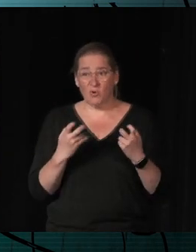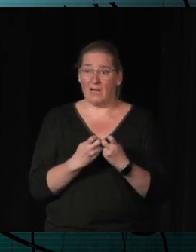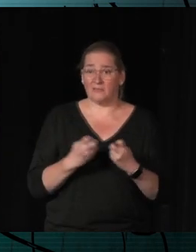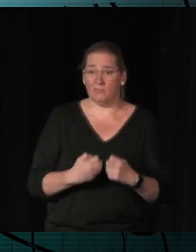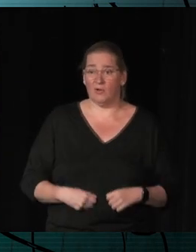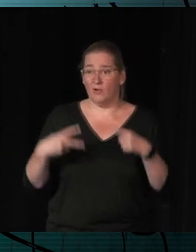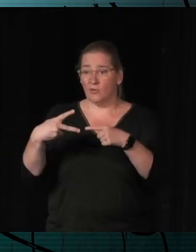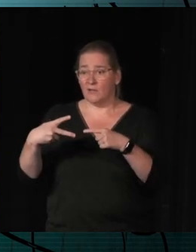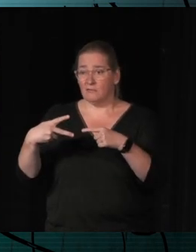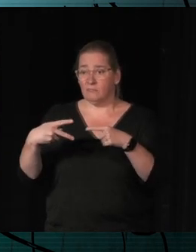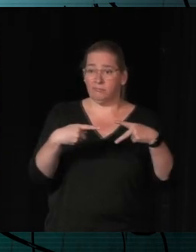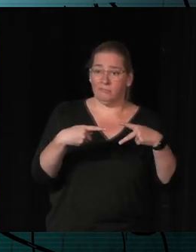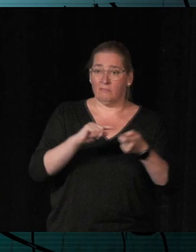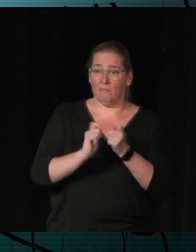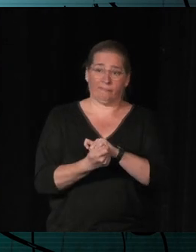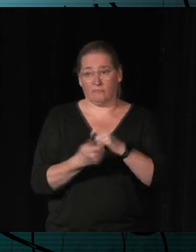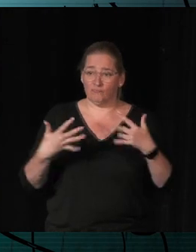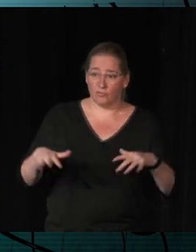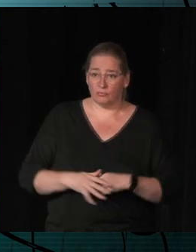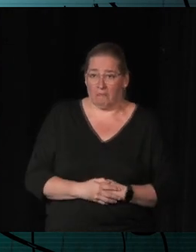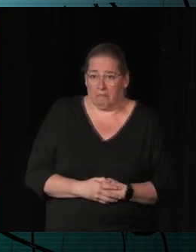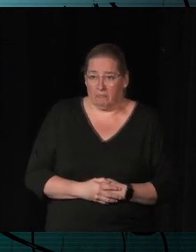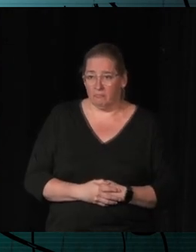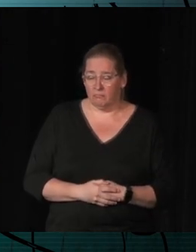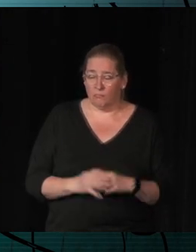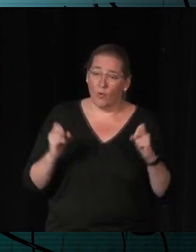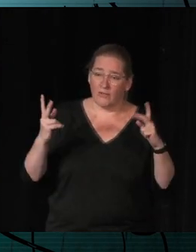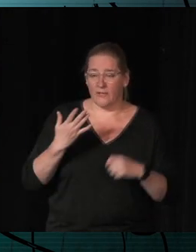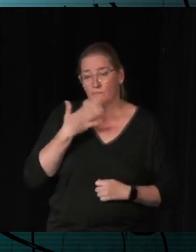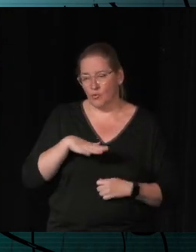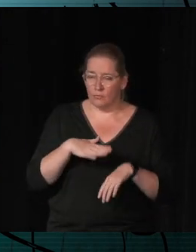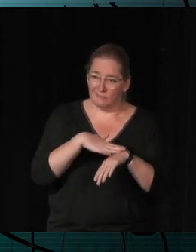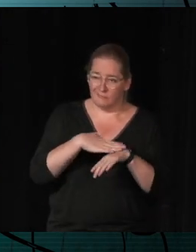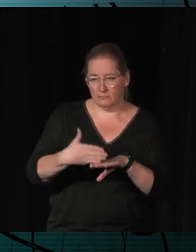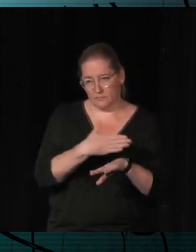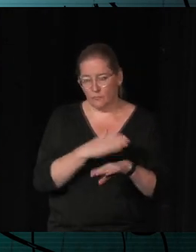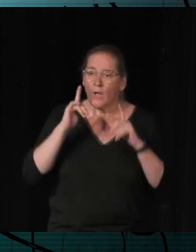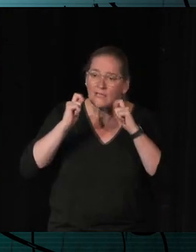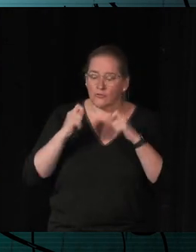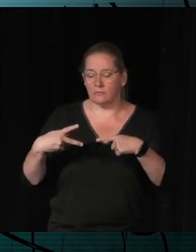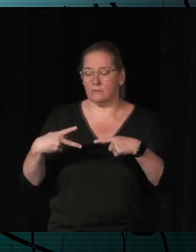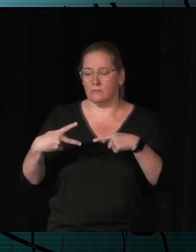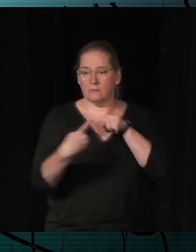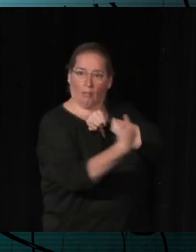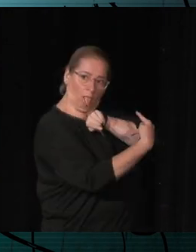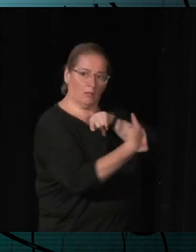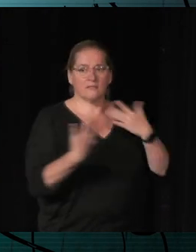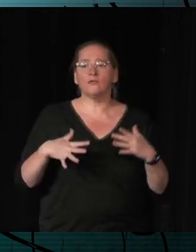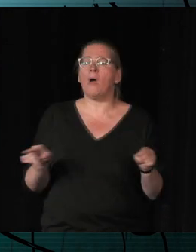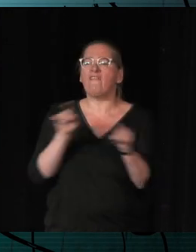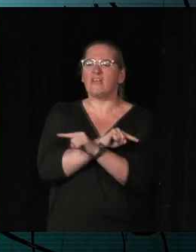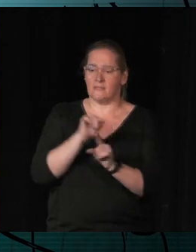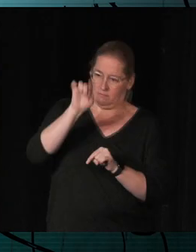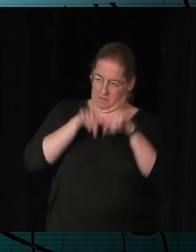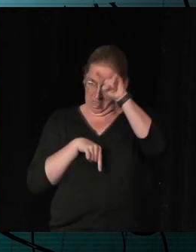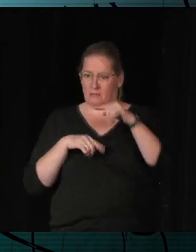gauche gauche je dis une bêtise hein pour simplifier mais là peut-être que c'est bien de le dire un peu au début attention dans ce jeu les directions sont inversées ça